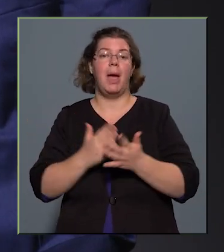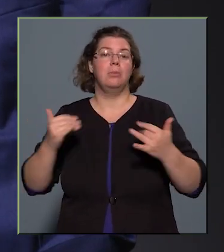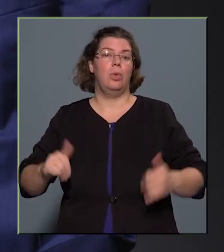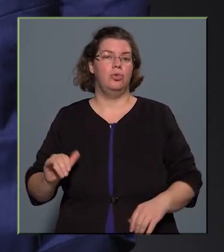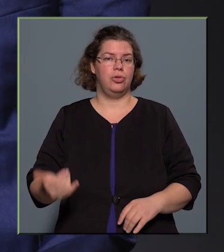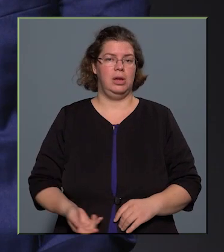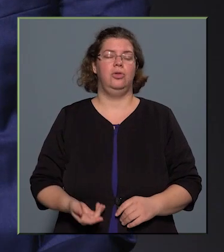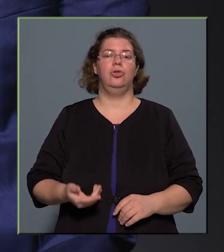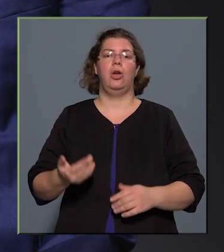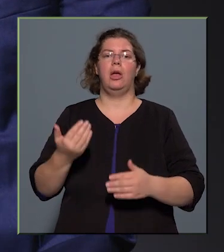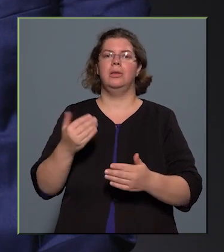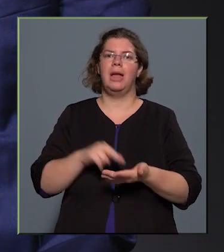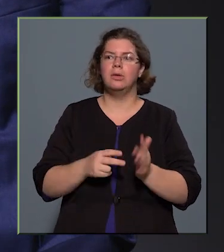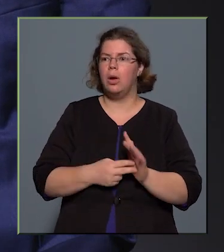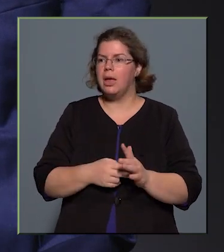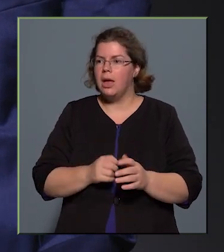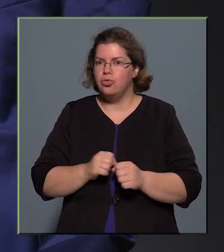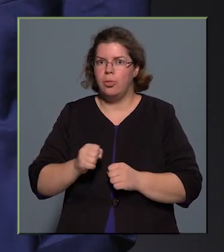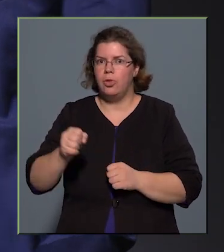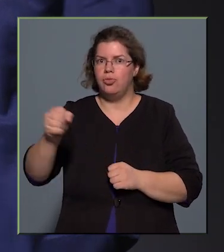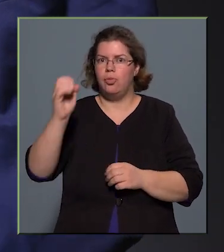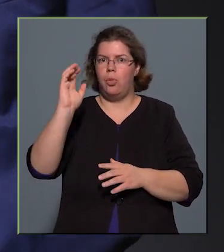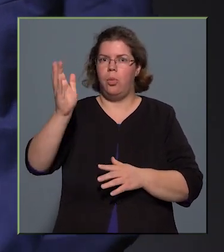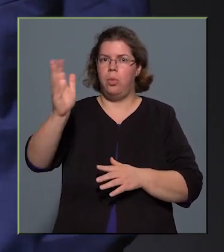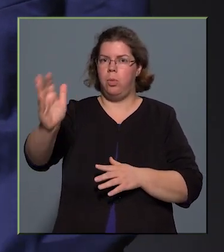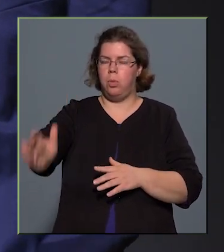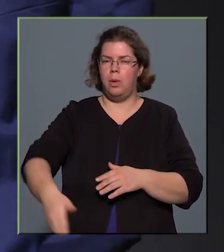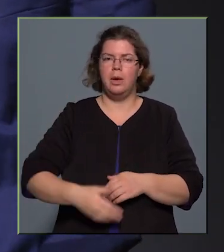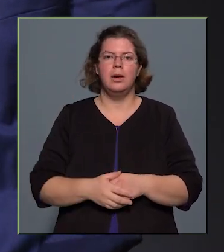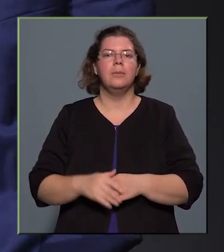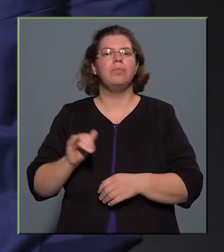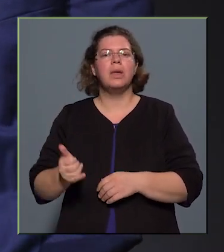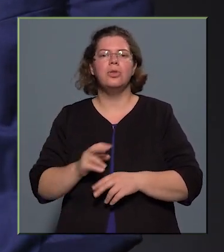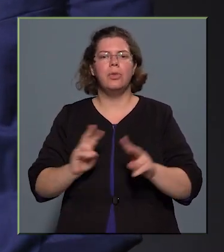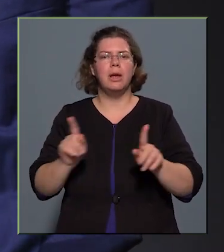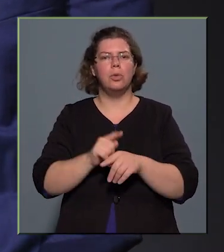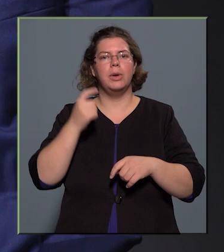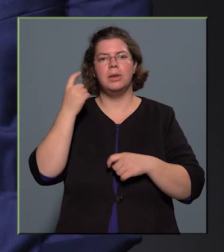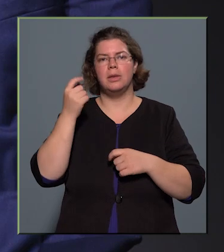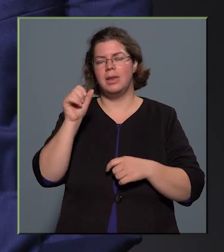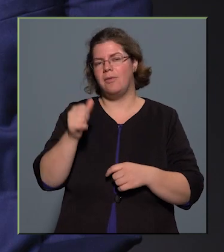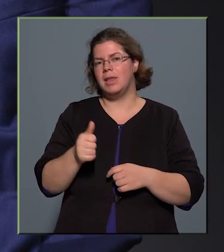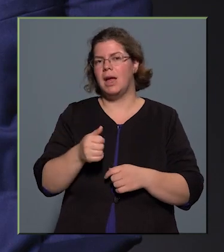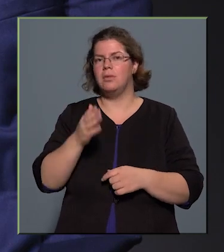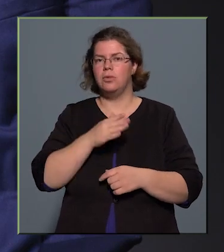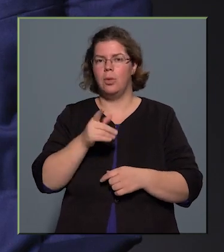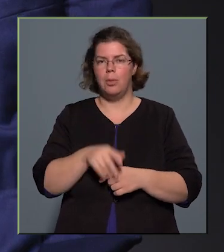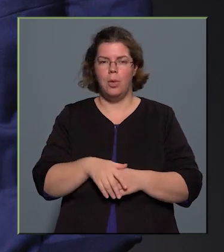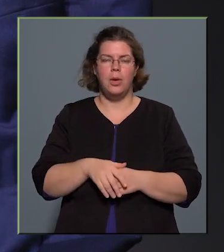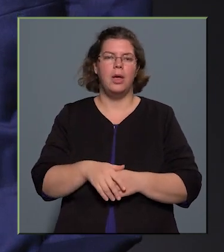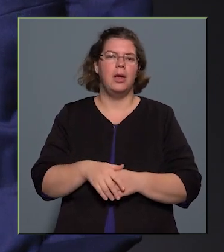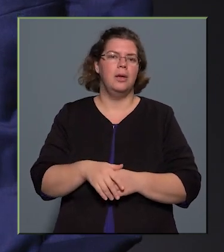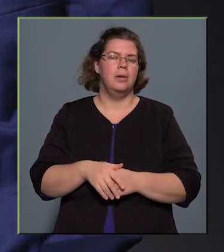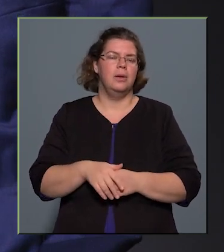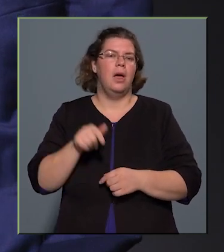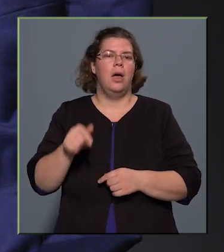az gyakorlatilag egy sebes vonat sebességében rovog tovább mellettük, és van egy úgynevezett ilyen FOMO is, ami ez a fear of missing